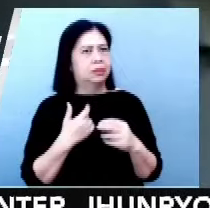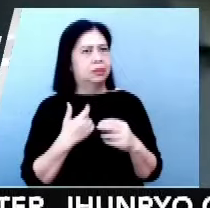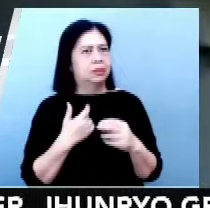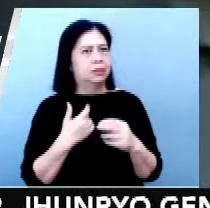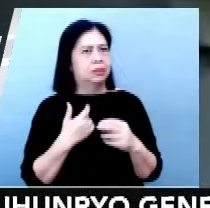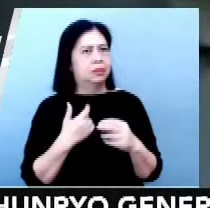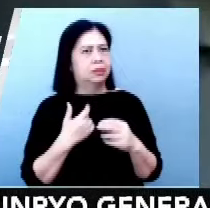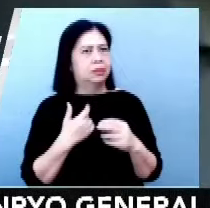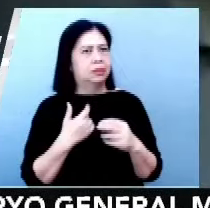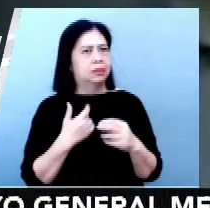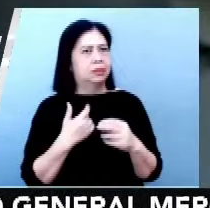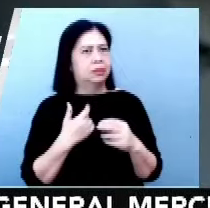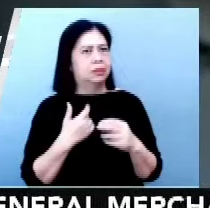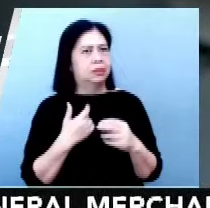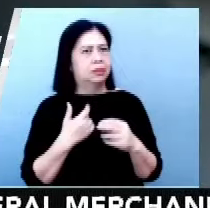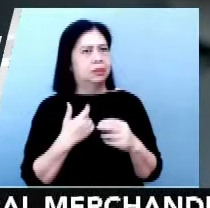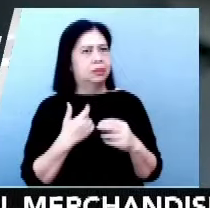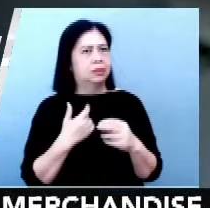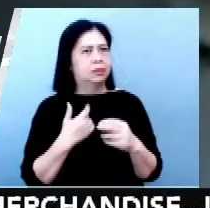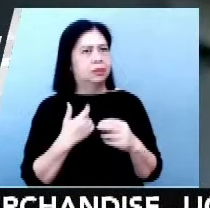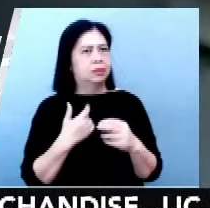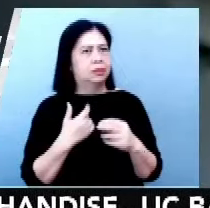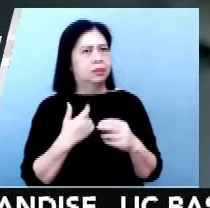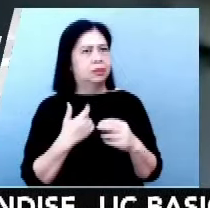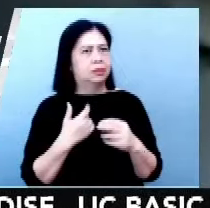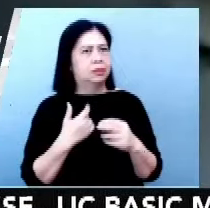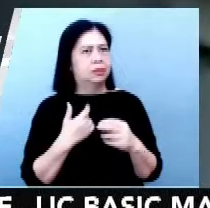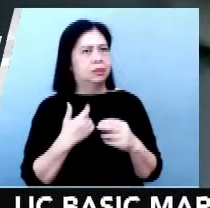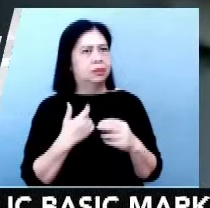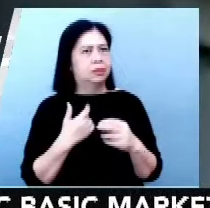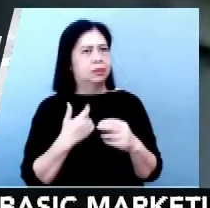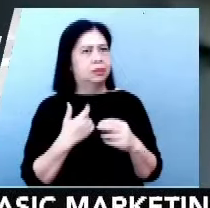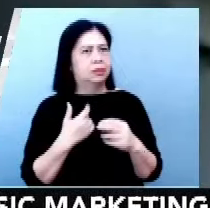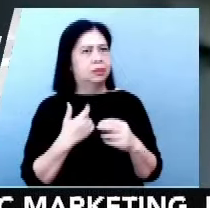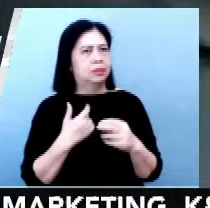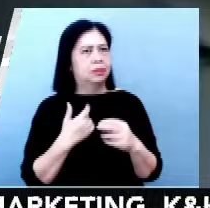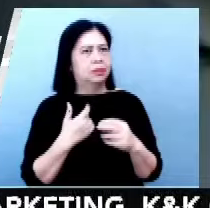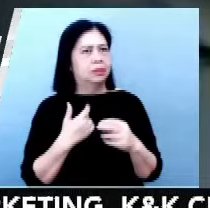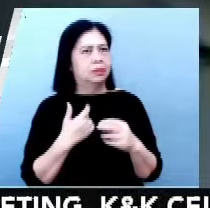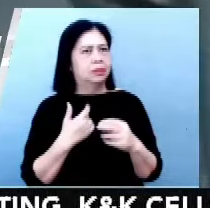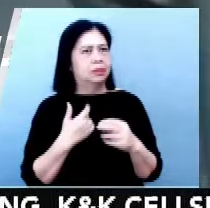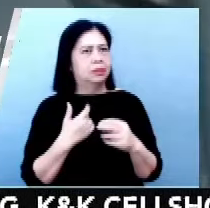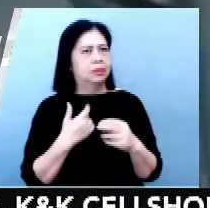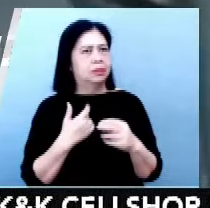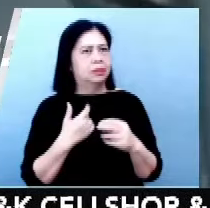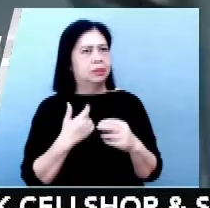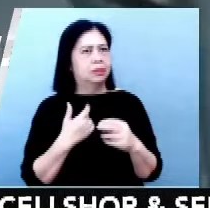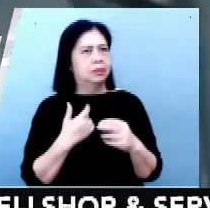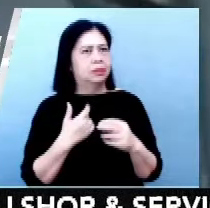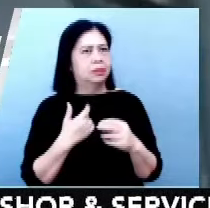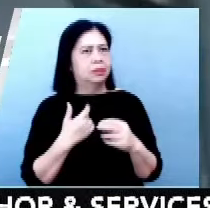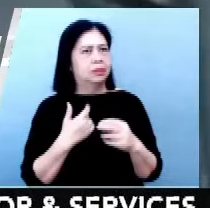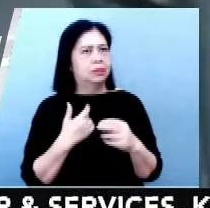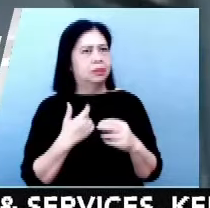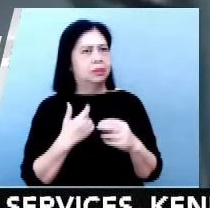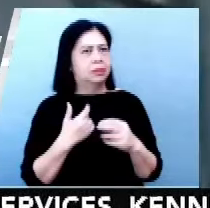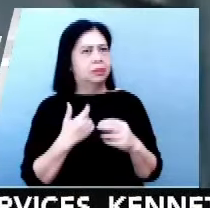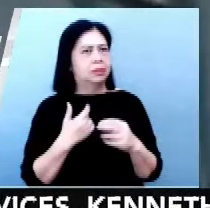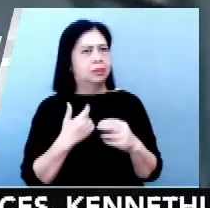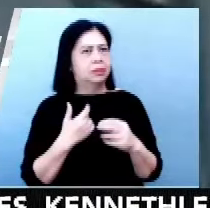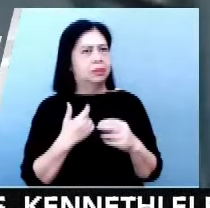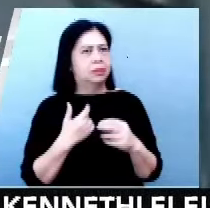still hoping na ang Senado ay magsistick, diba, doon sa hindi pag-prioritize